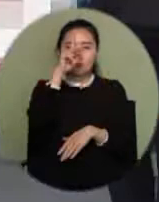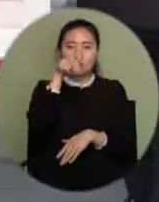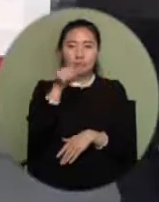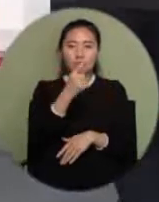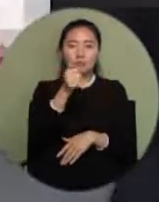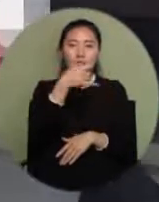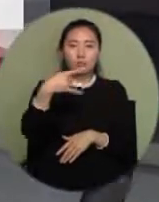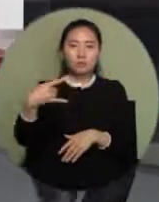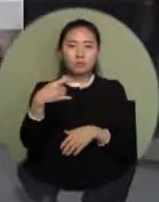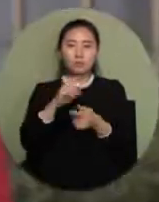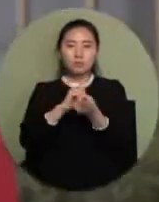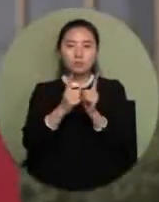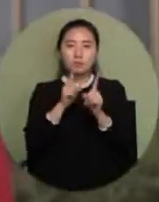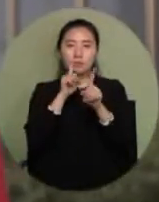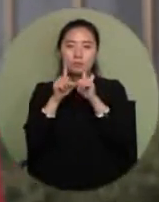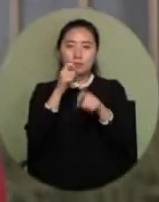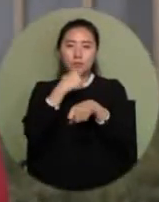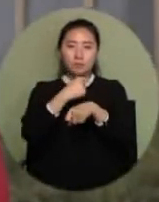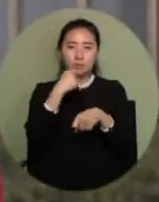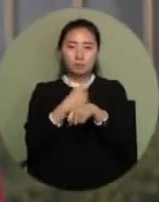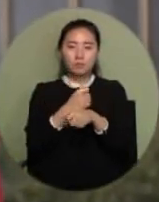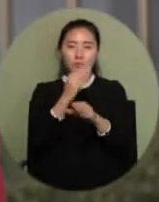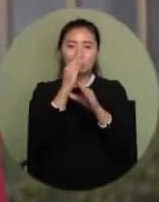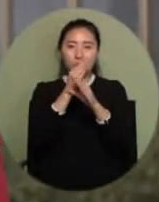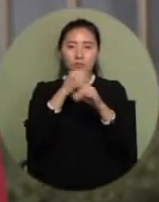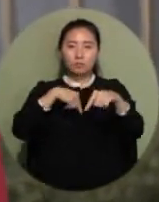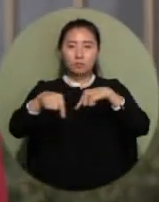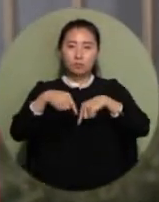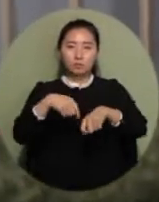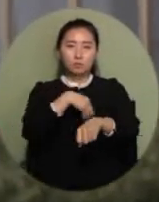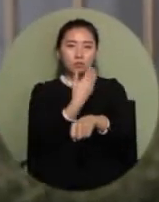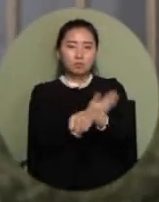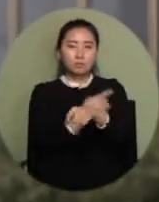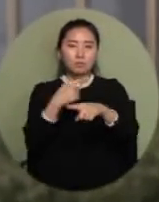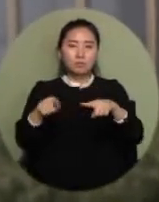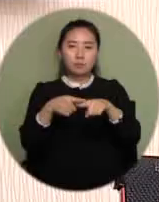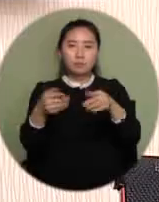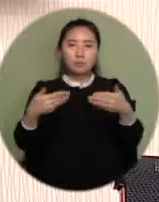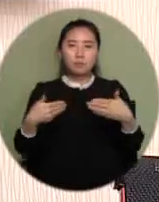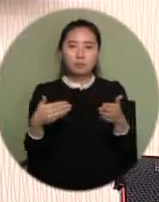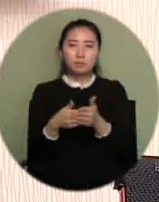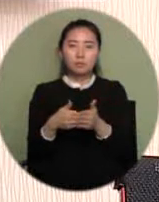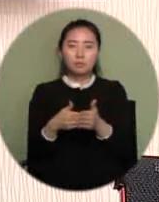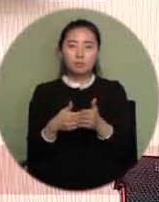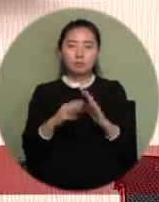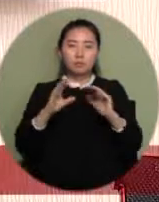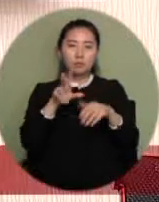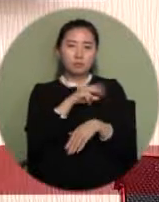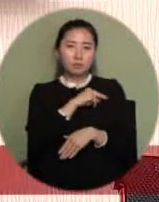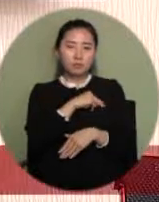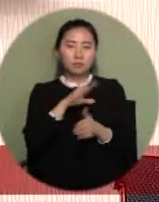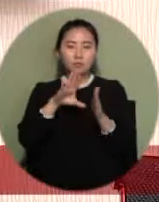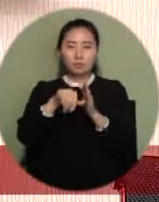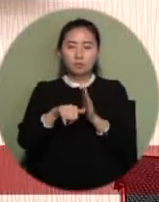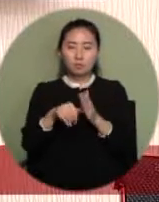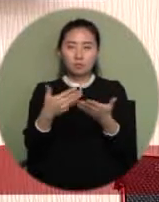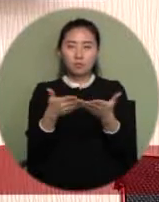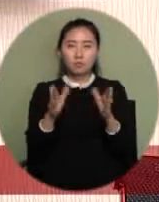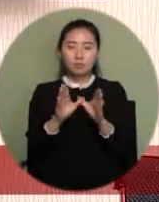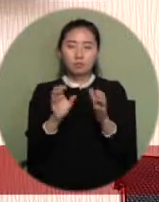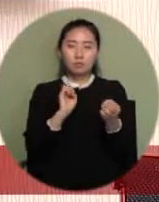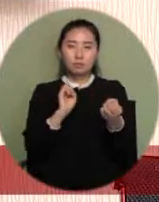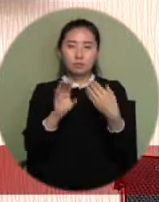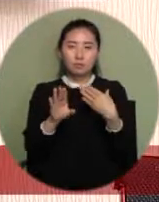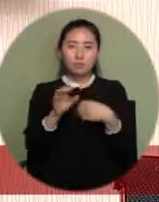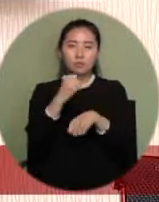대통령 후보의 대변인으로 활동하면서 중앙정치에 능하다는 평을 듣고 있습니다. 국회의원 시절에는 당 대변인을